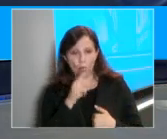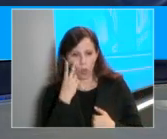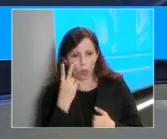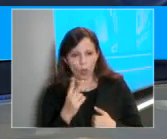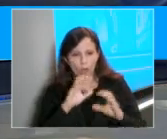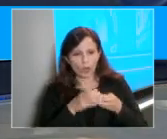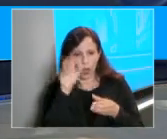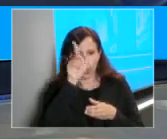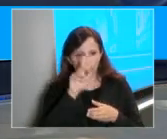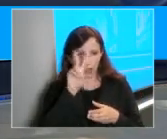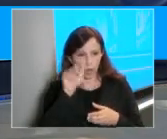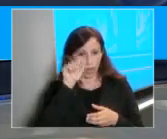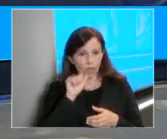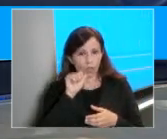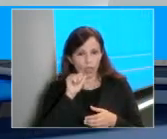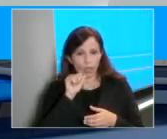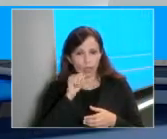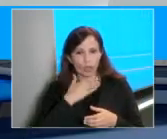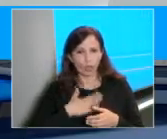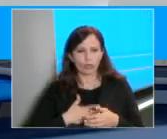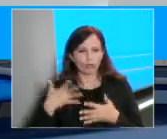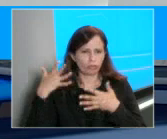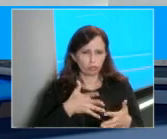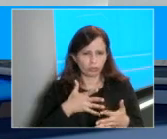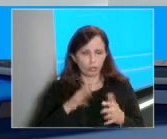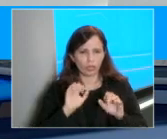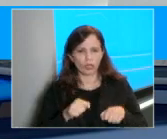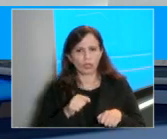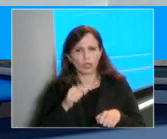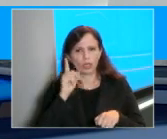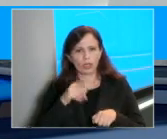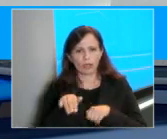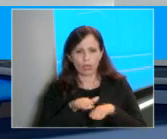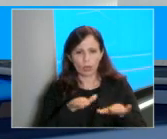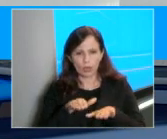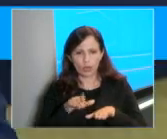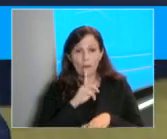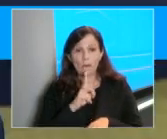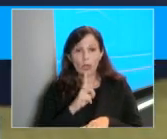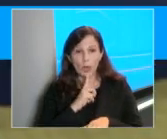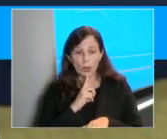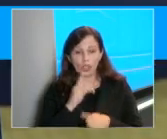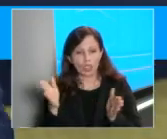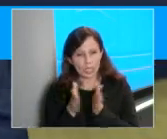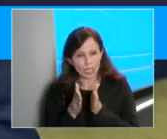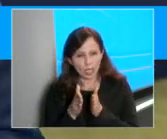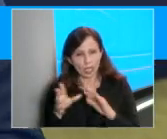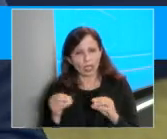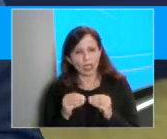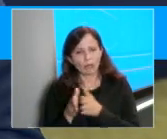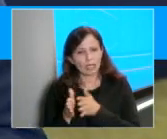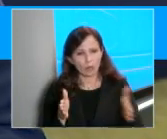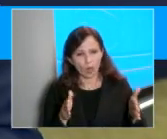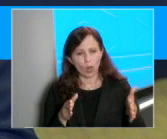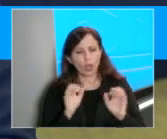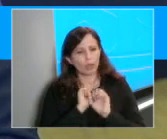לבן חותרים עם סכין בין השיניים להגיע לשלטון. הם היו צריכים ללכת על ממשלה, מה שנקרא ממשלת מיעוט, שזו ממשלה צרה, יחד עם גוש השמאל,